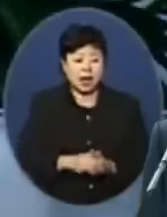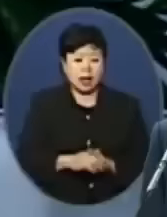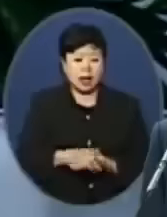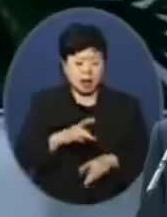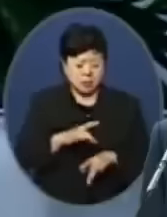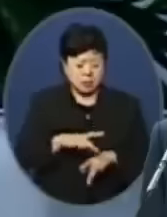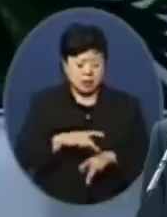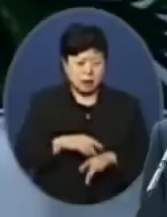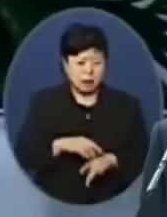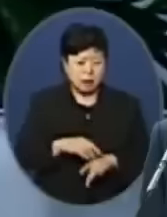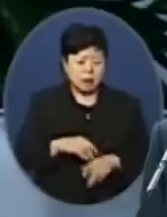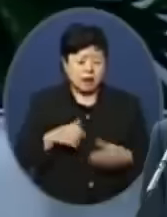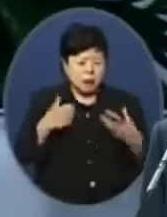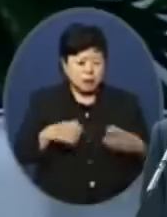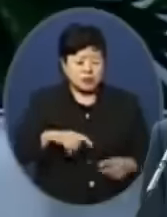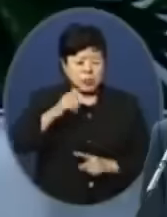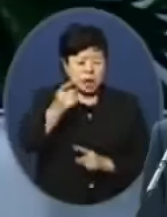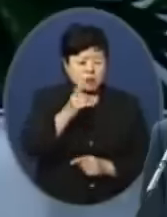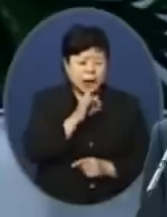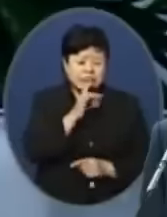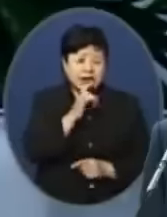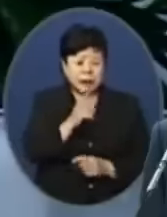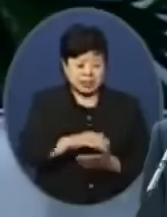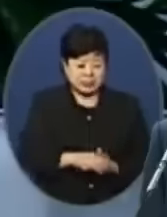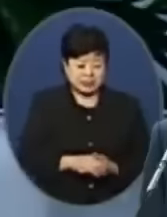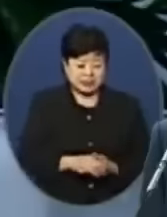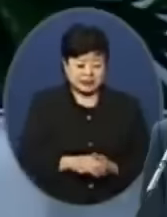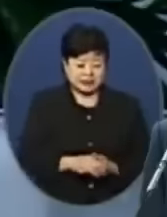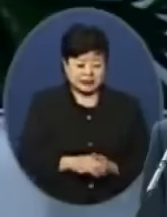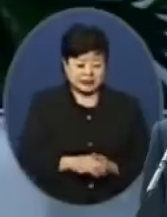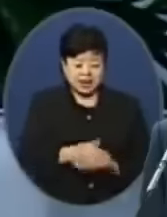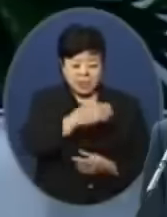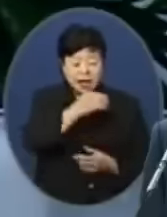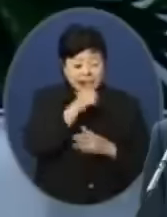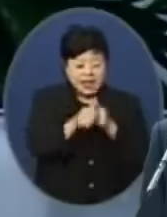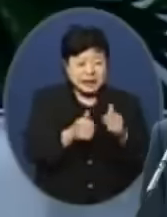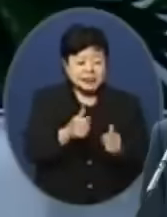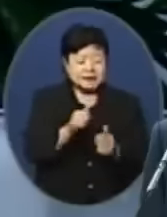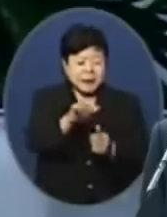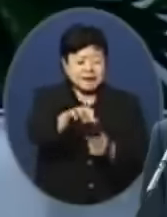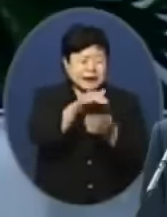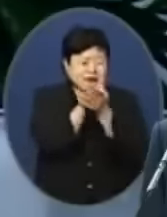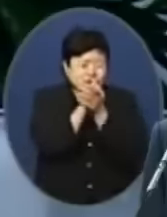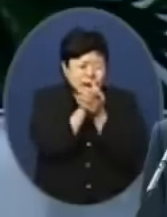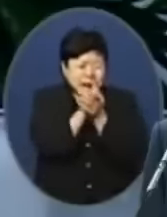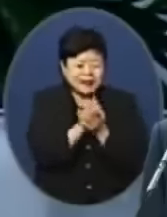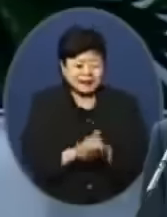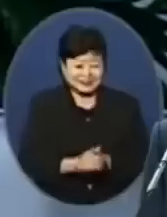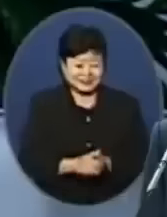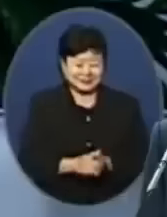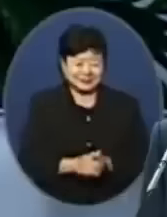부러졌으니까 야구는 하면 안 된다 그러는데 하나님 앞에 기도하니까